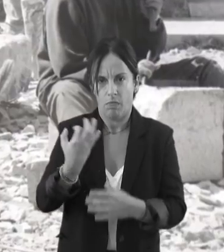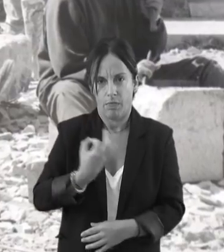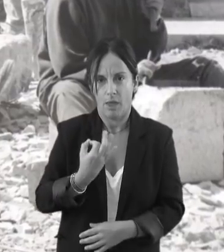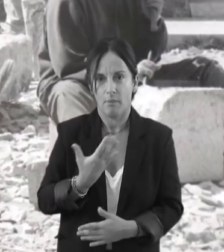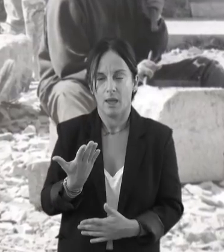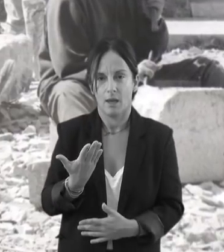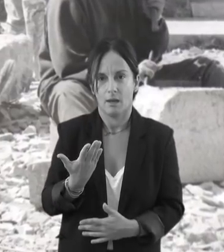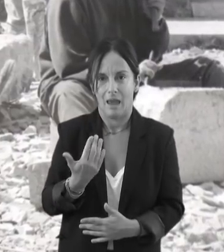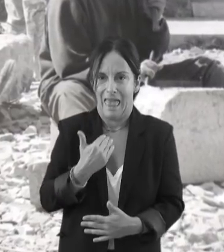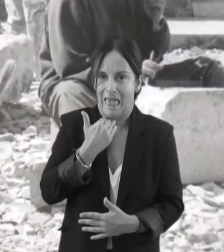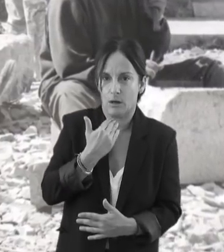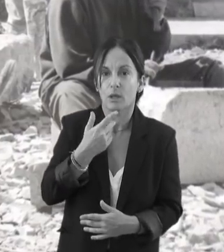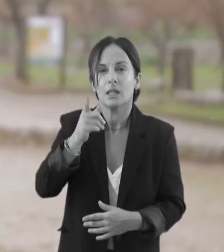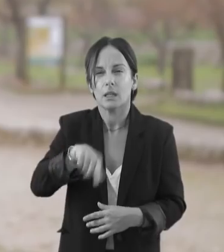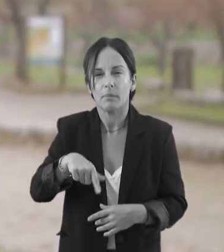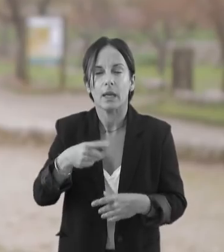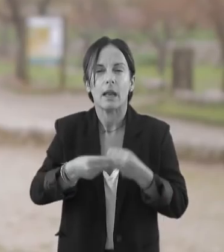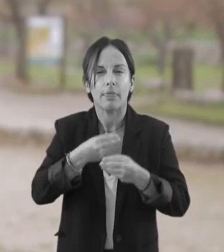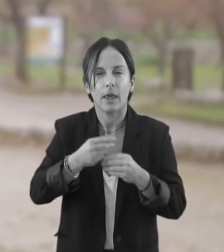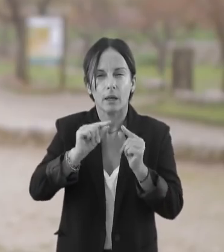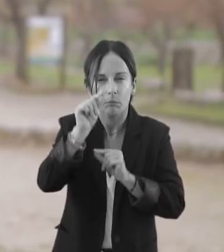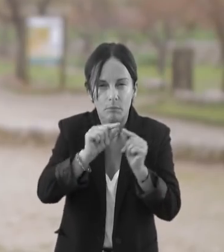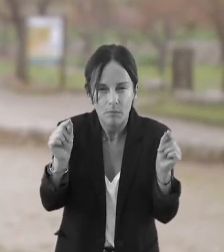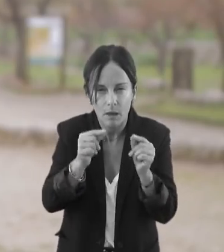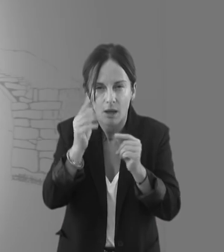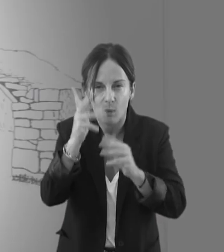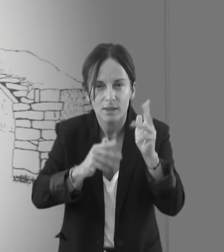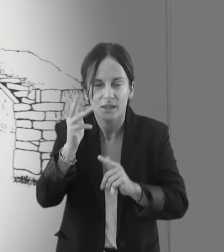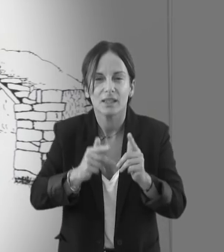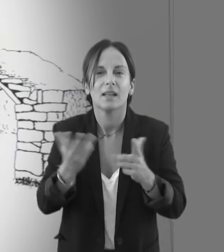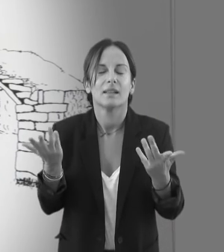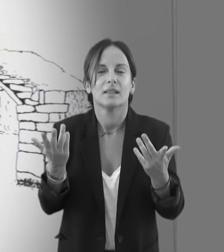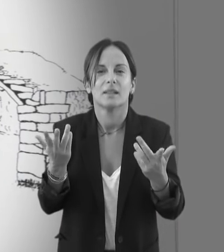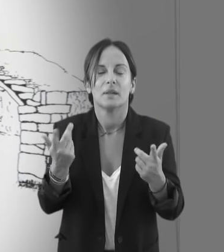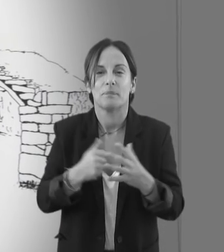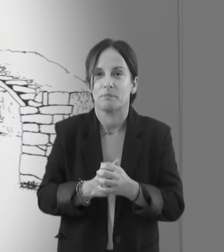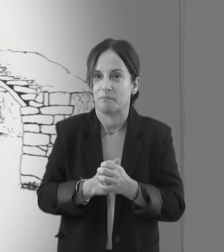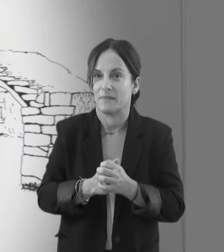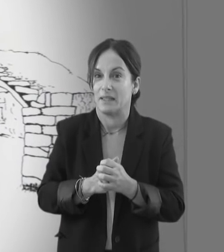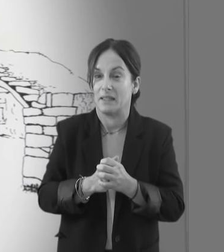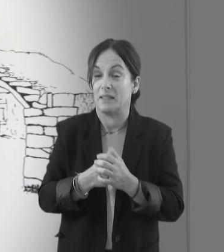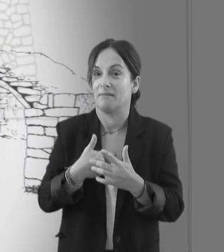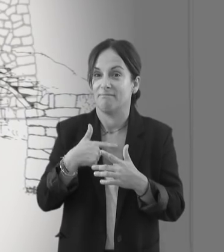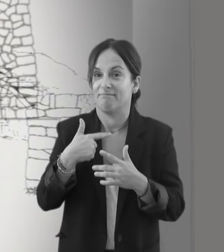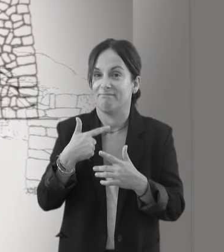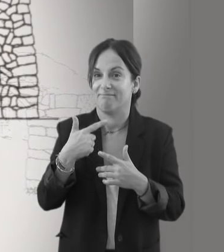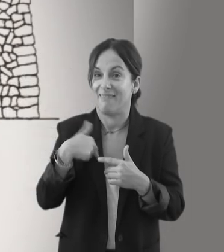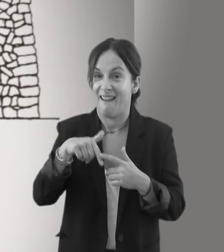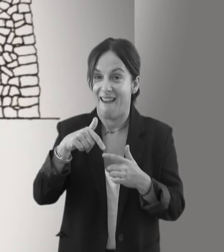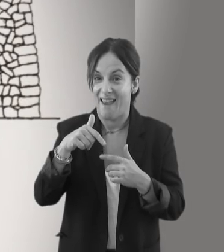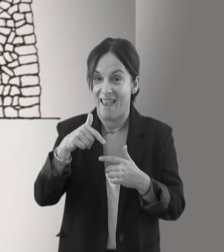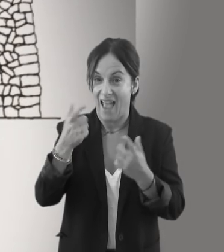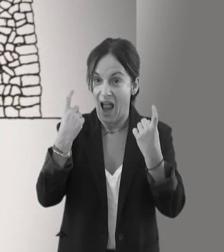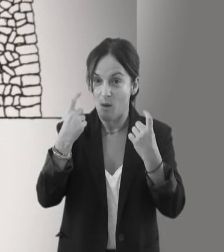arribar a fer amb ella i el caràcter ornamental que podia dur i que la gent s'hi fixés més. I també dar classes de dibuix en